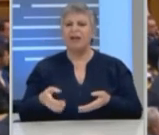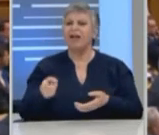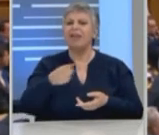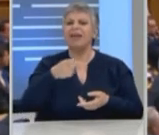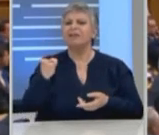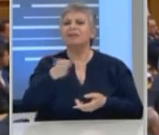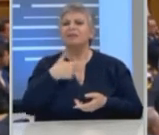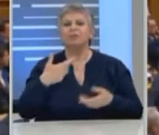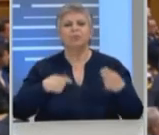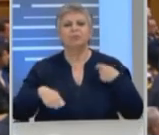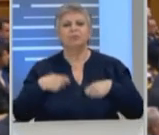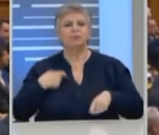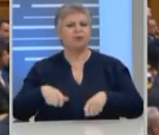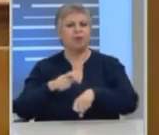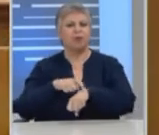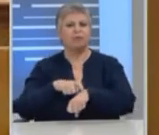ήθελα να σας ρωτήσω.